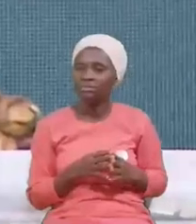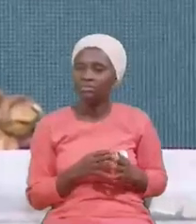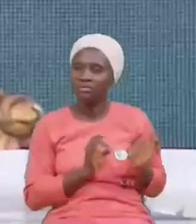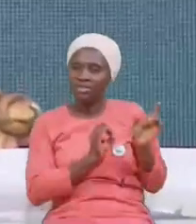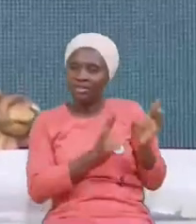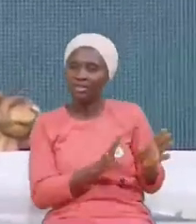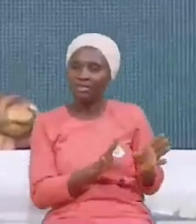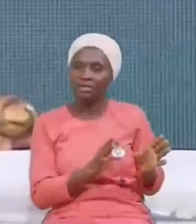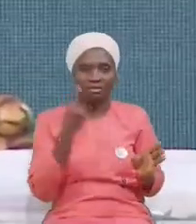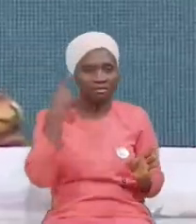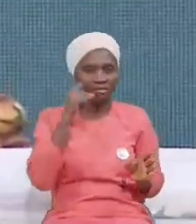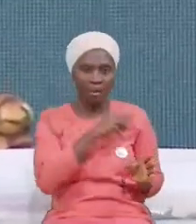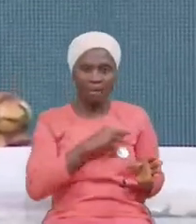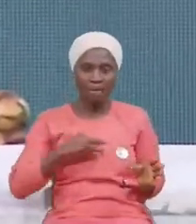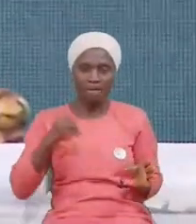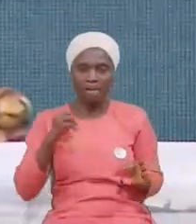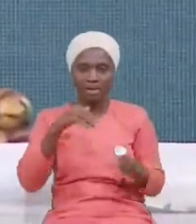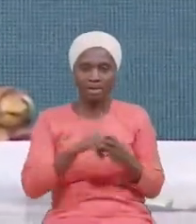La haine contre les membres de leur famille.